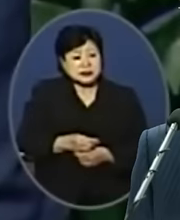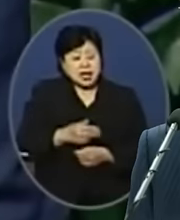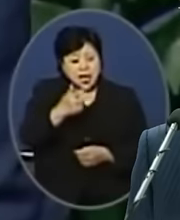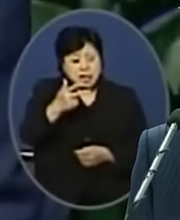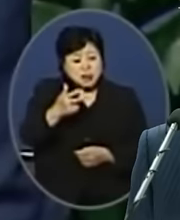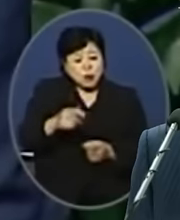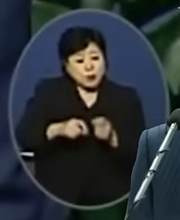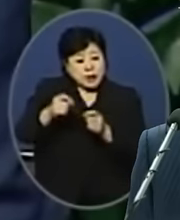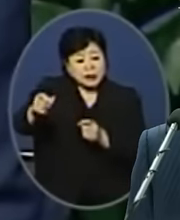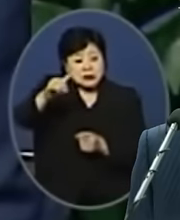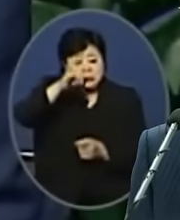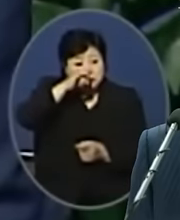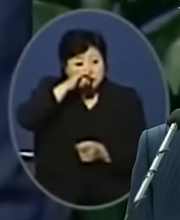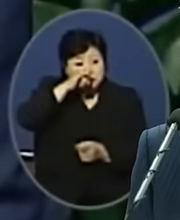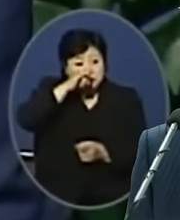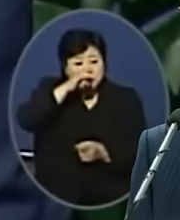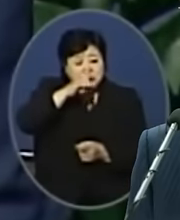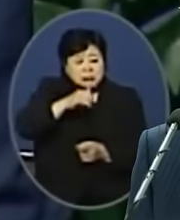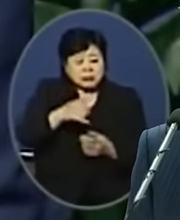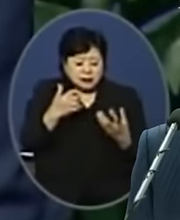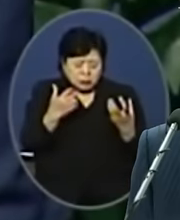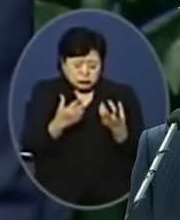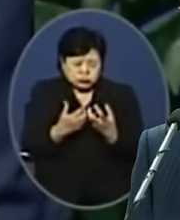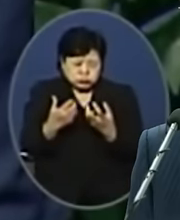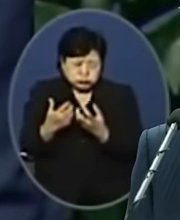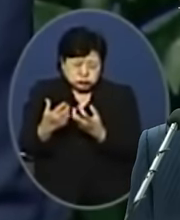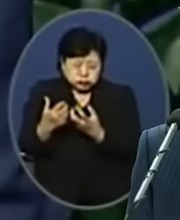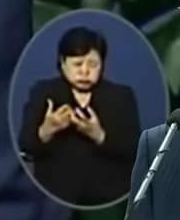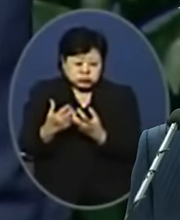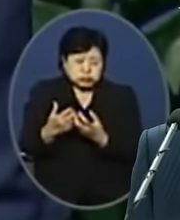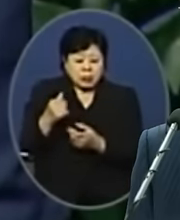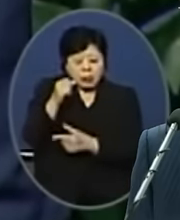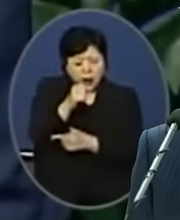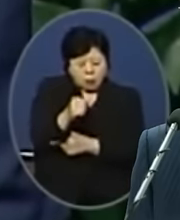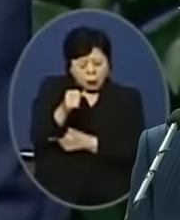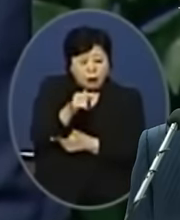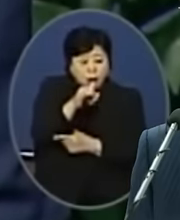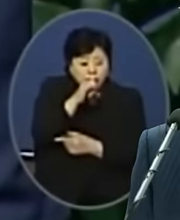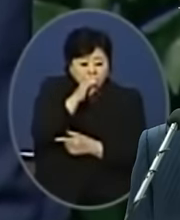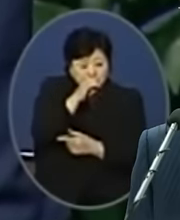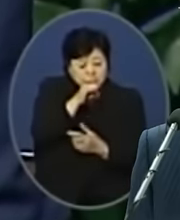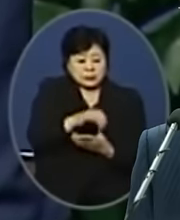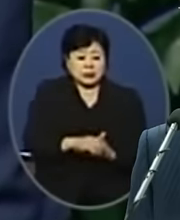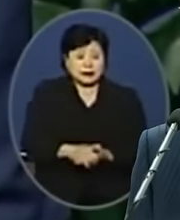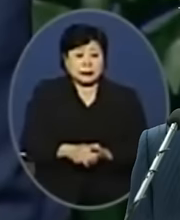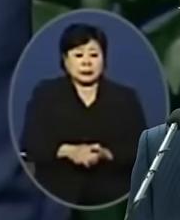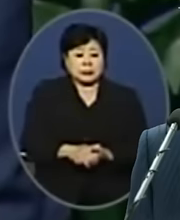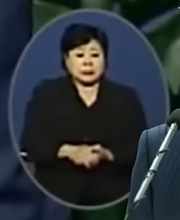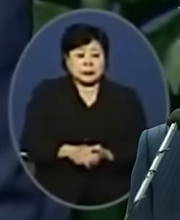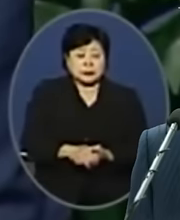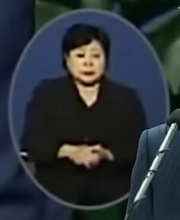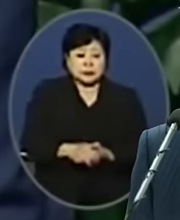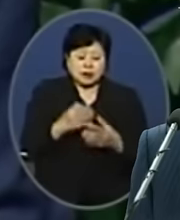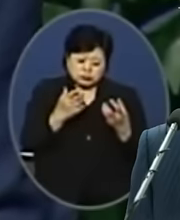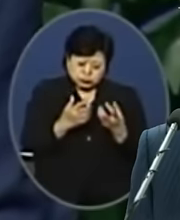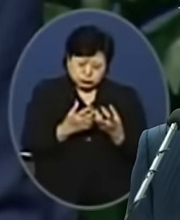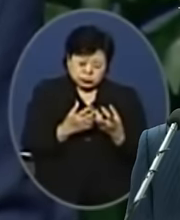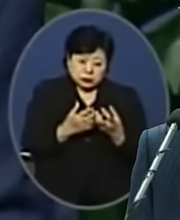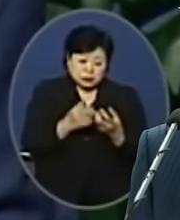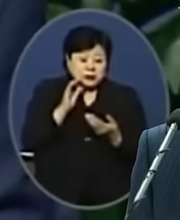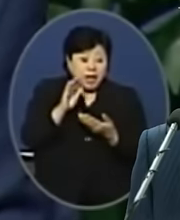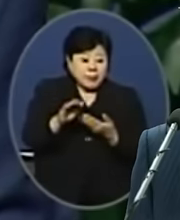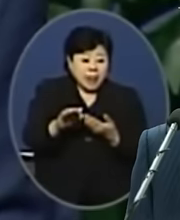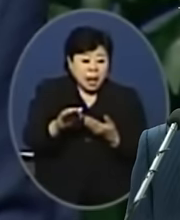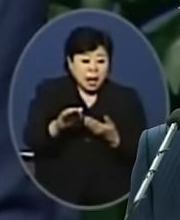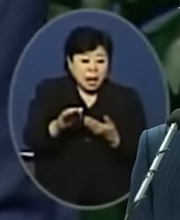일곱 가지가 벌어져서 아주 충실해서 풍년이 덜 되지만, 그